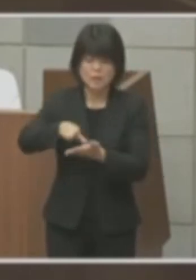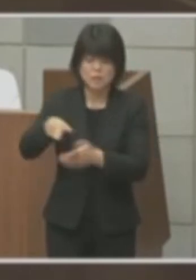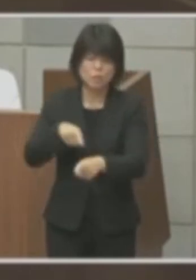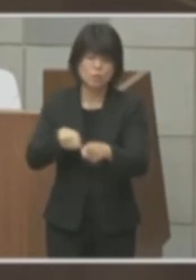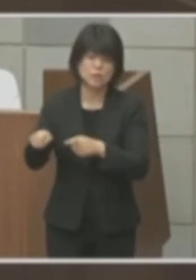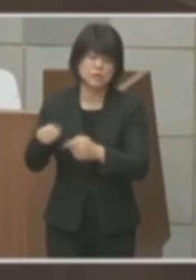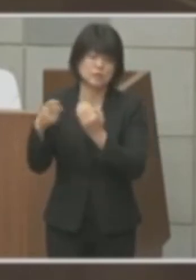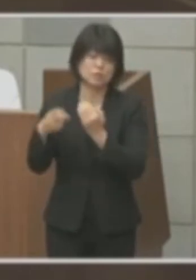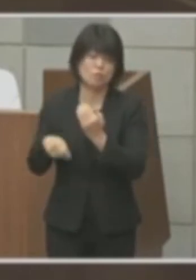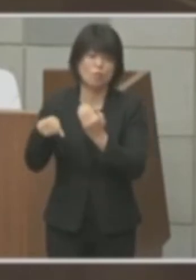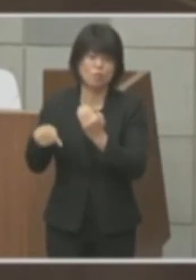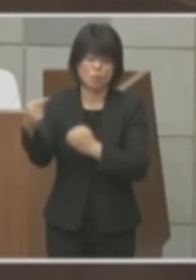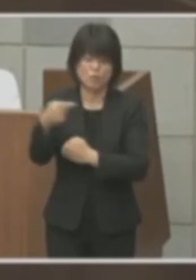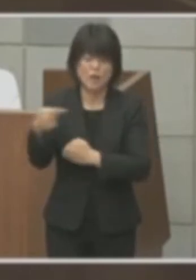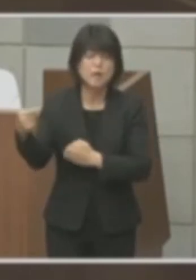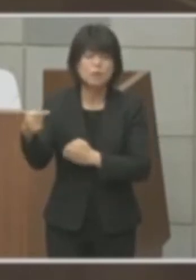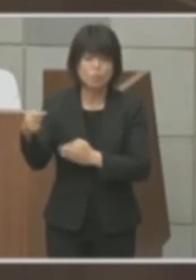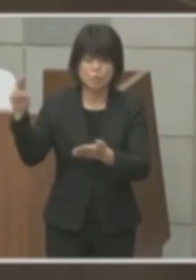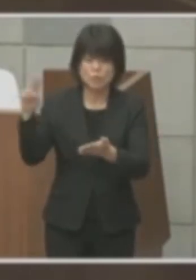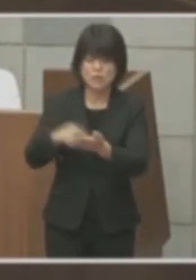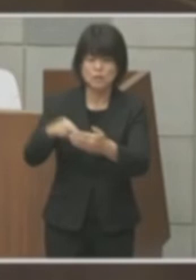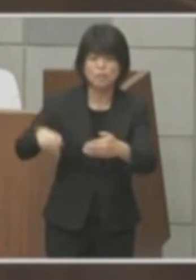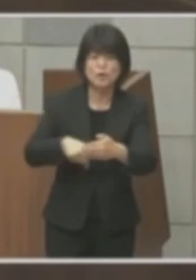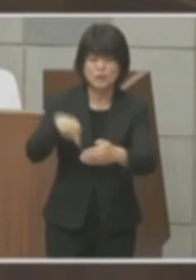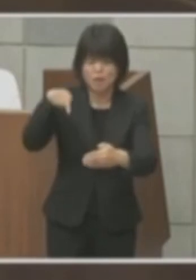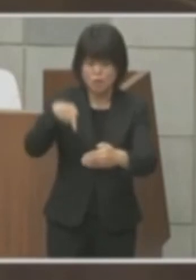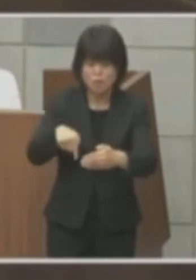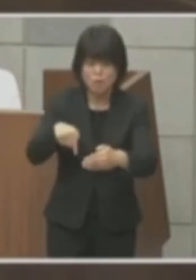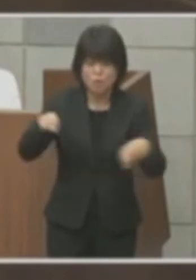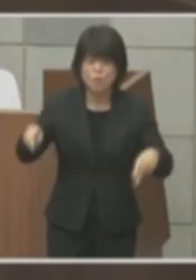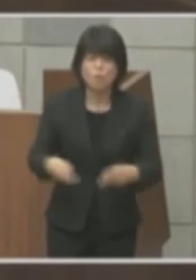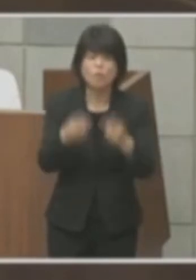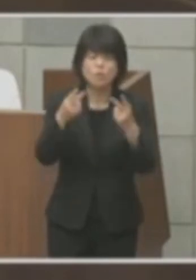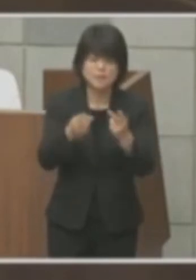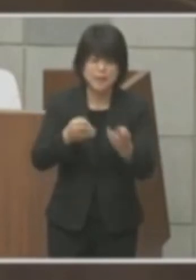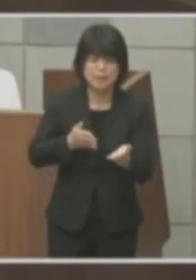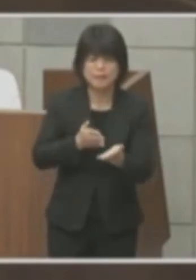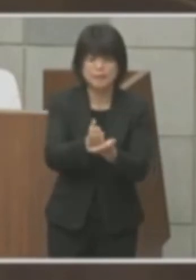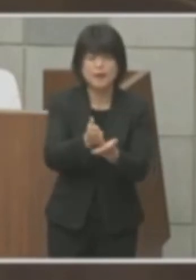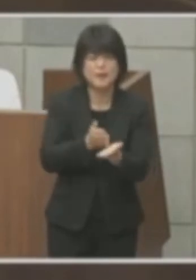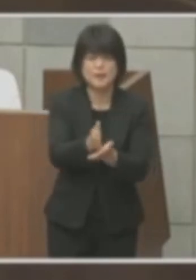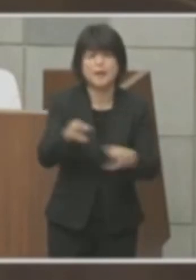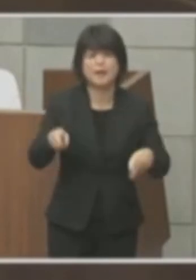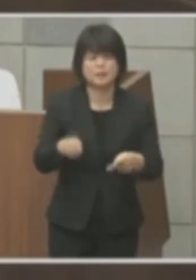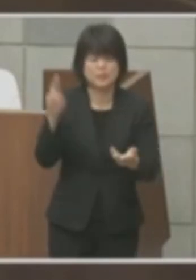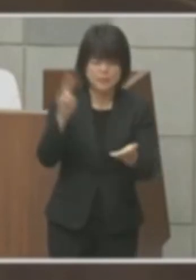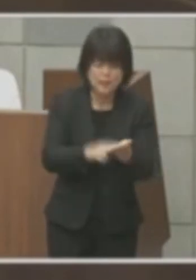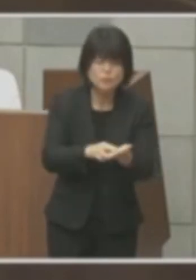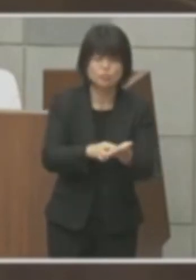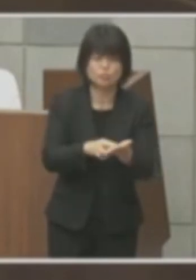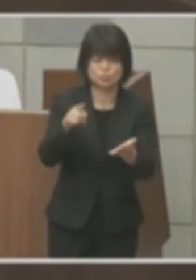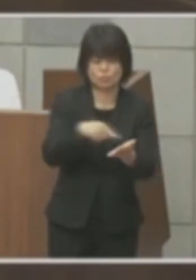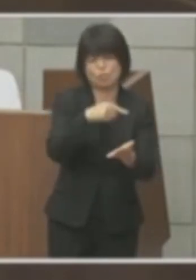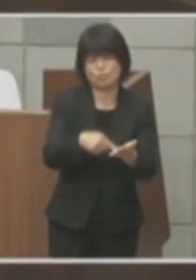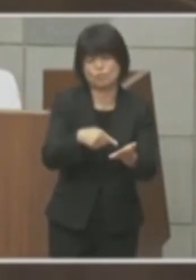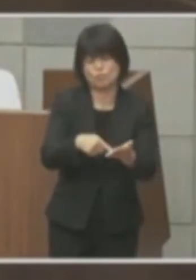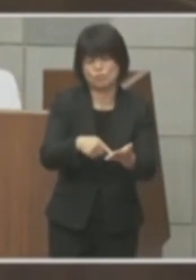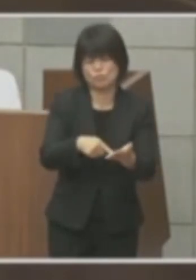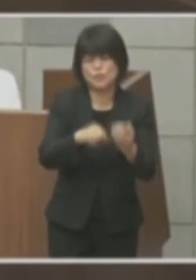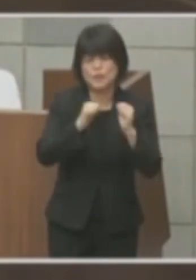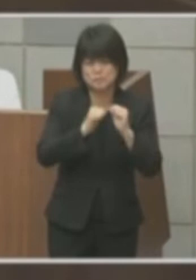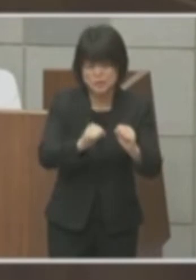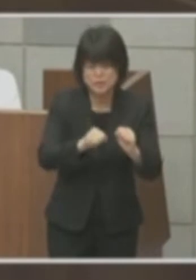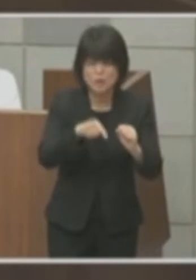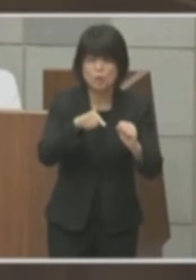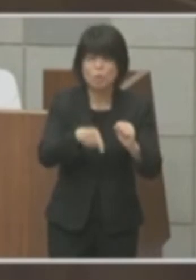179条第1項の規定に基づき、本件を専決処分することを決め、予算を執行しました。これは